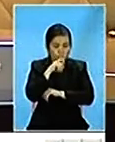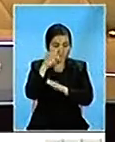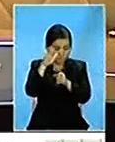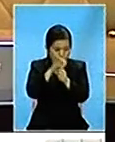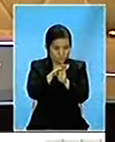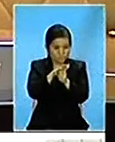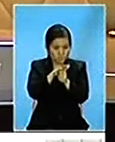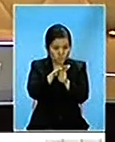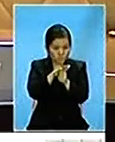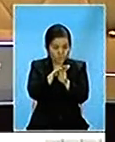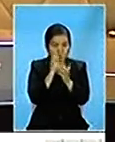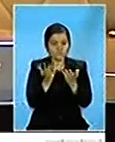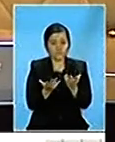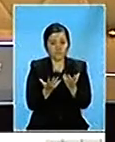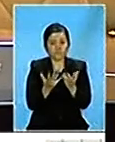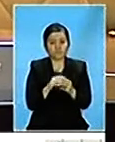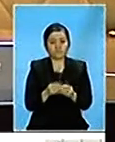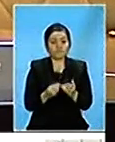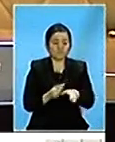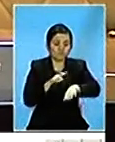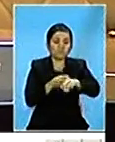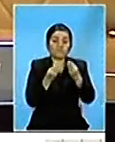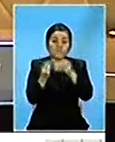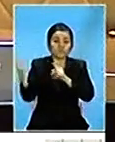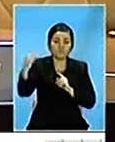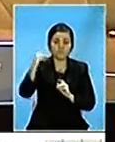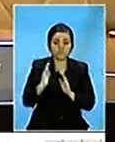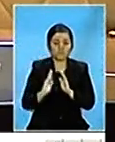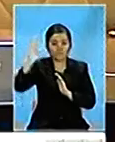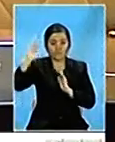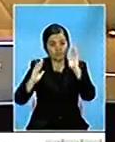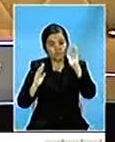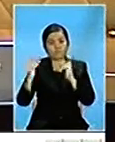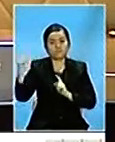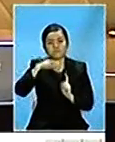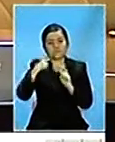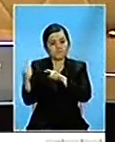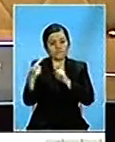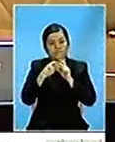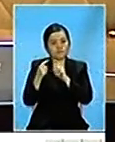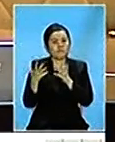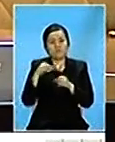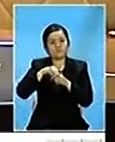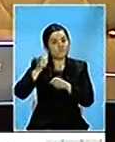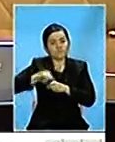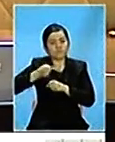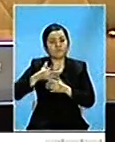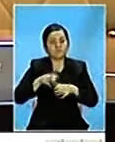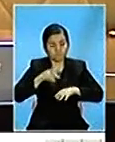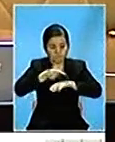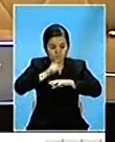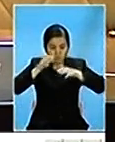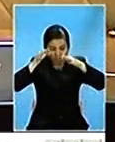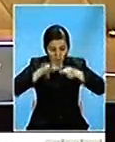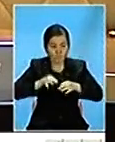แล้วครับเดี๋ยวให้ไปท่านก็ทางนู้นก็ตอบโต้กันก็ไม่ไปเรื่องอื่นแล้วครับก็เถียงกันอยู่นี่ครับพอแล้วครับผมวินิจฉัยแล้วพอละ